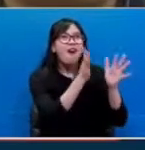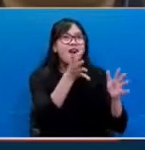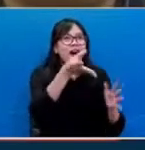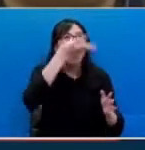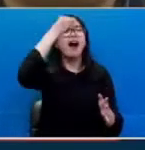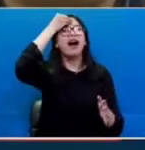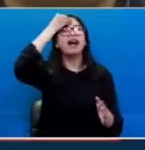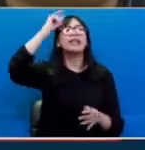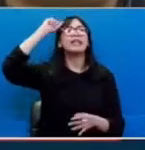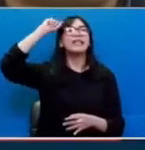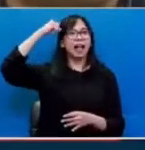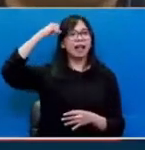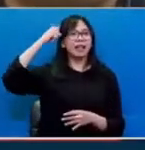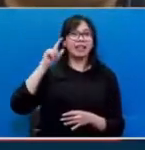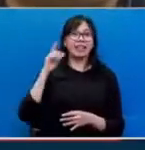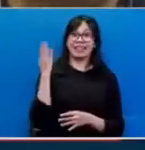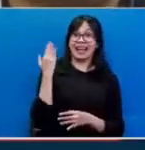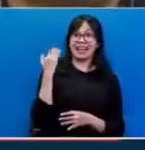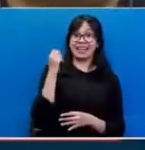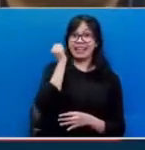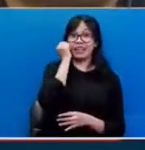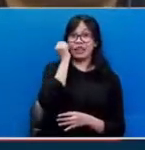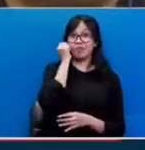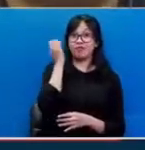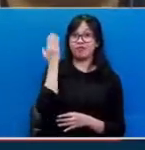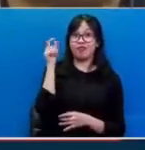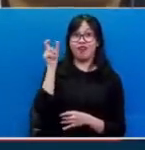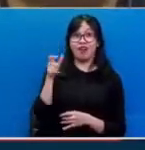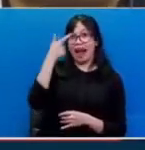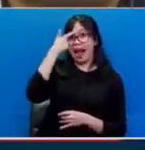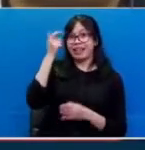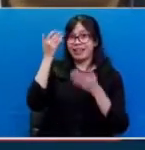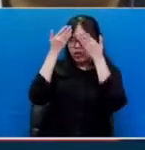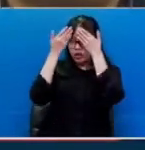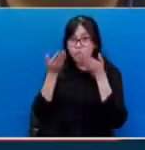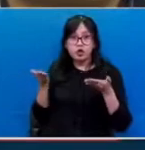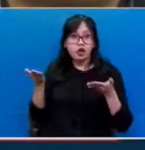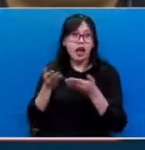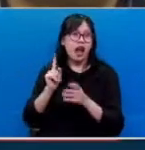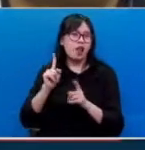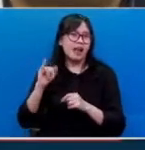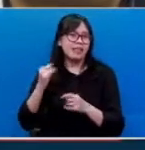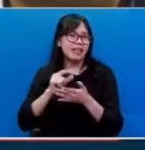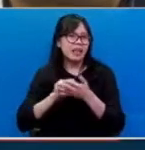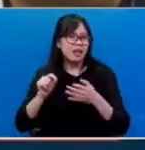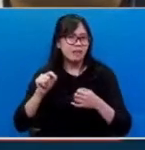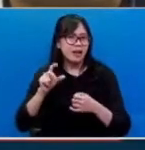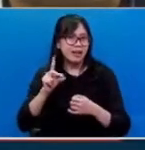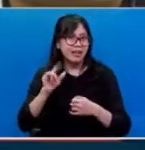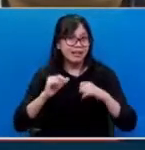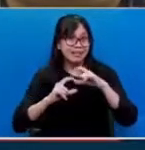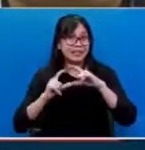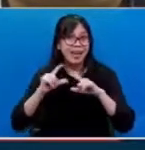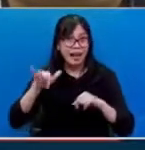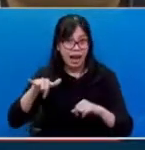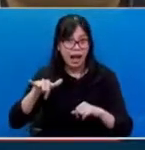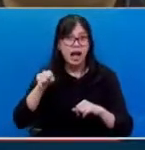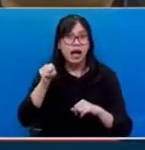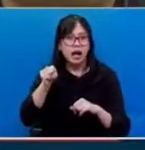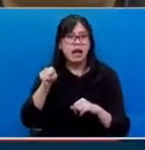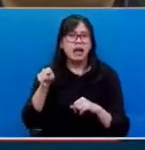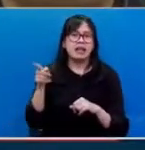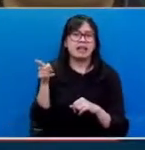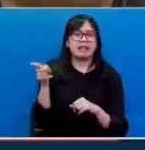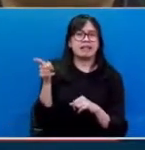ee ee Ibu tadi yang sosiolog itu kan itu ya Ibu Lisa Kalau enggak salah ya gitu jadi ee dia